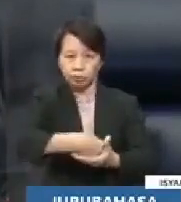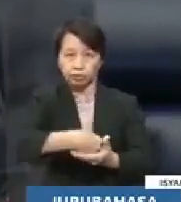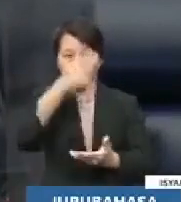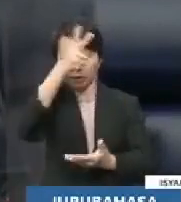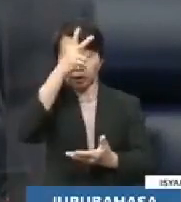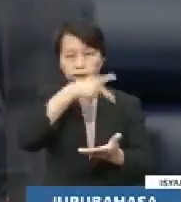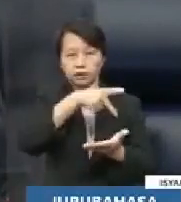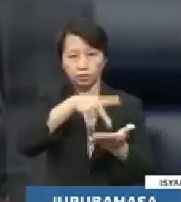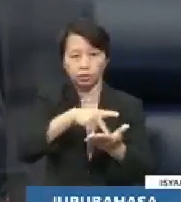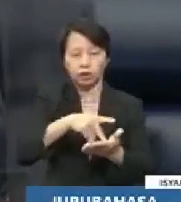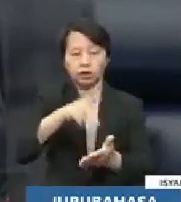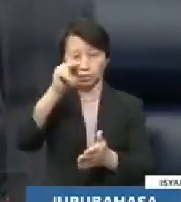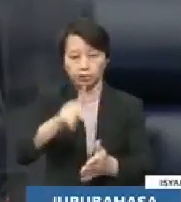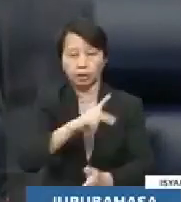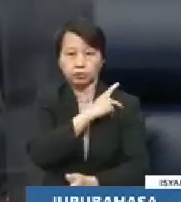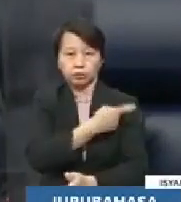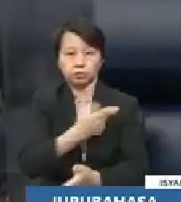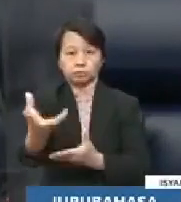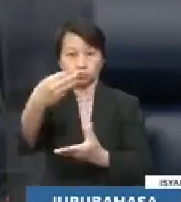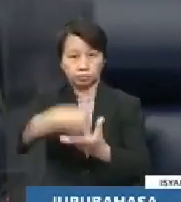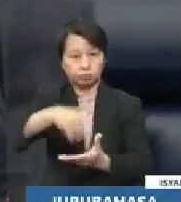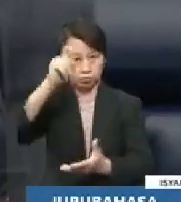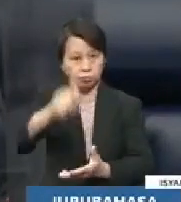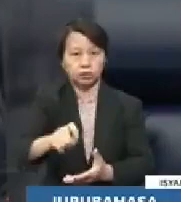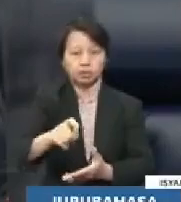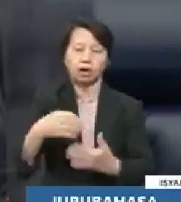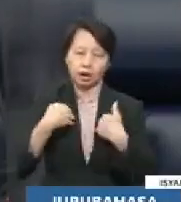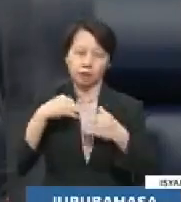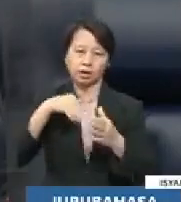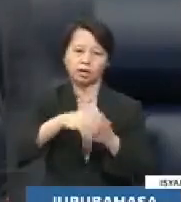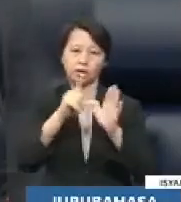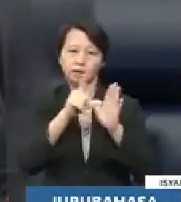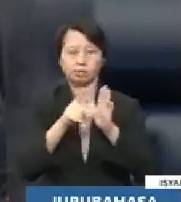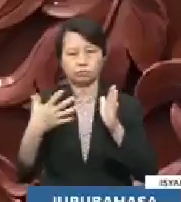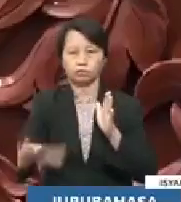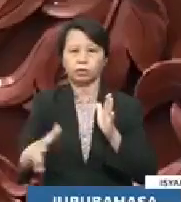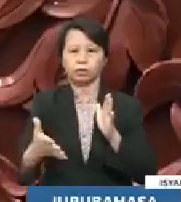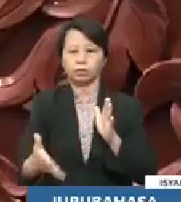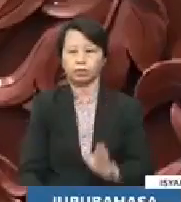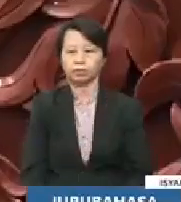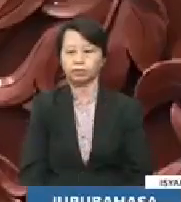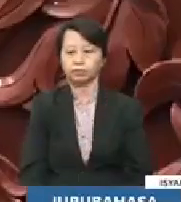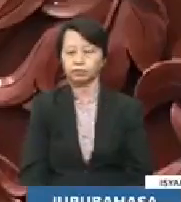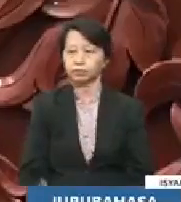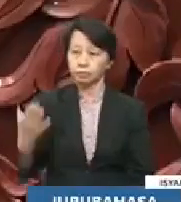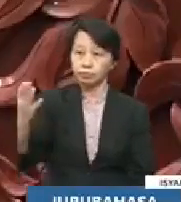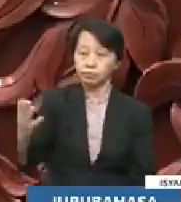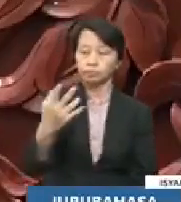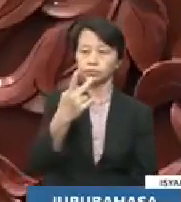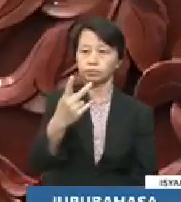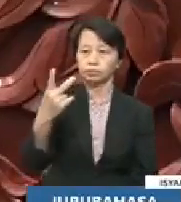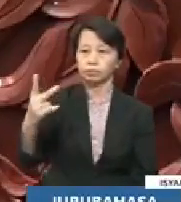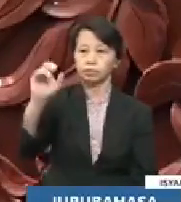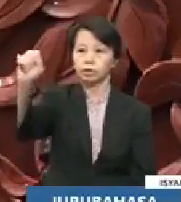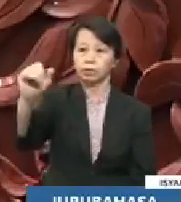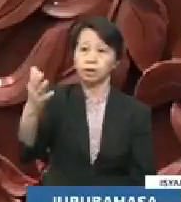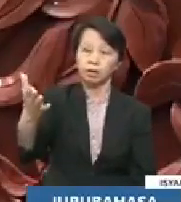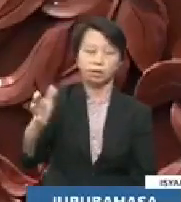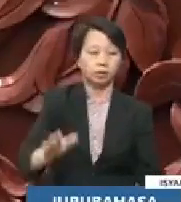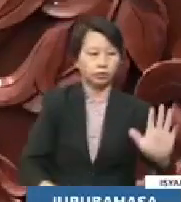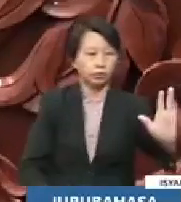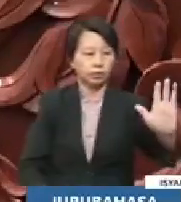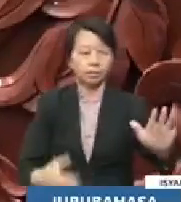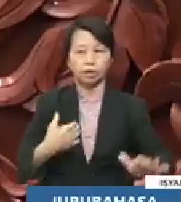kerajaan pusat dan pihak bakteri yang demi dalam pelembagaan cuma sih Putri tabalu Sabah Sabah Papar